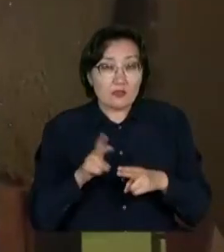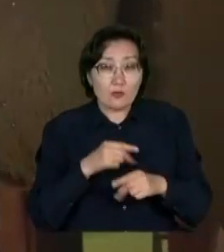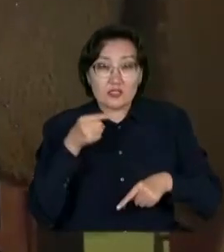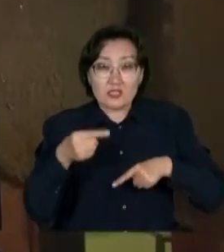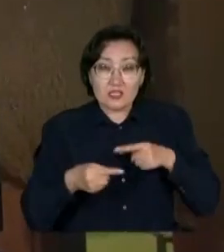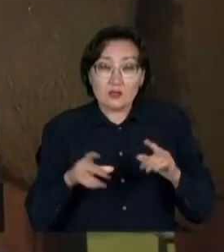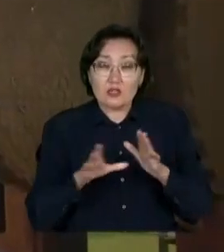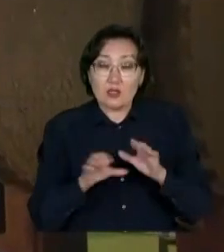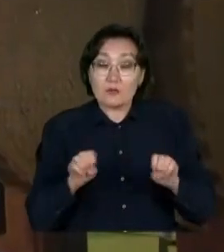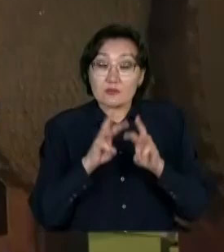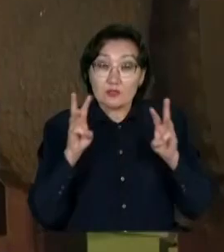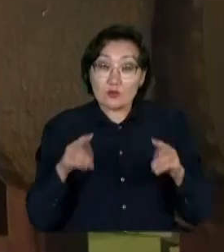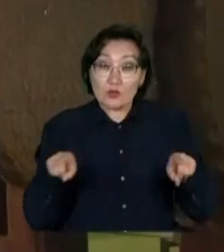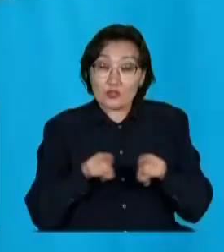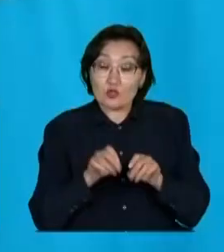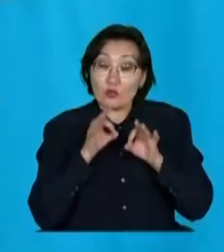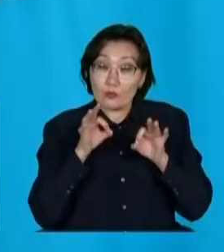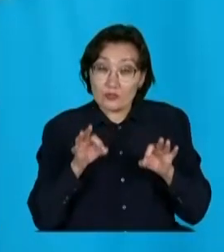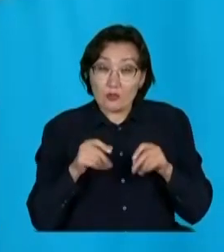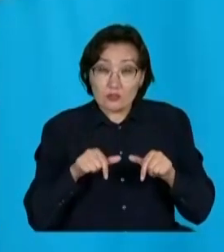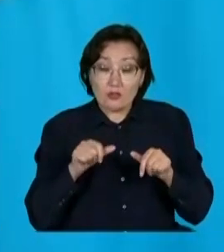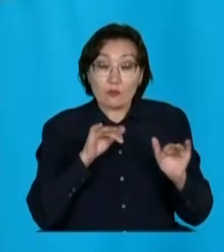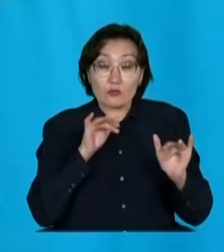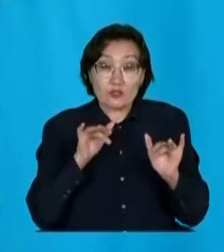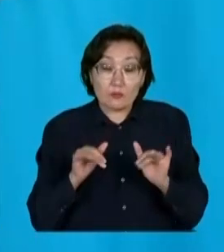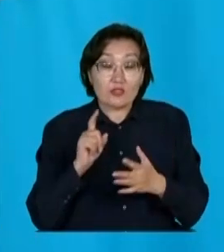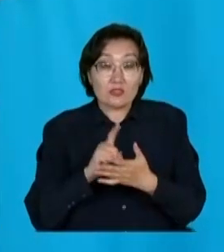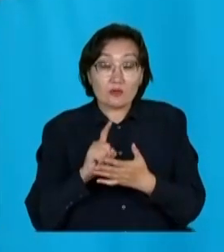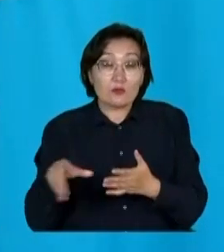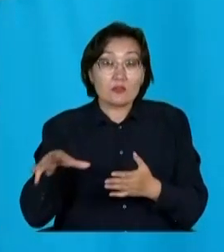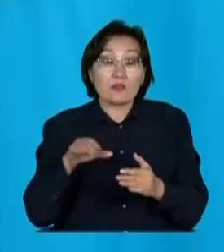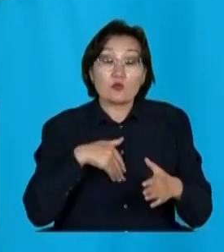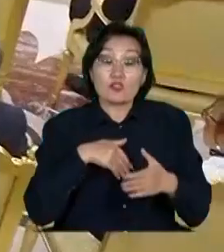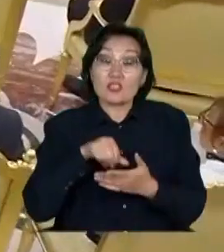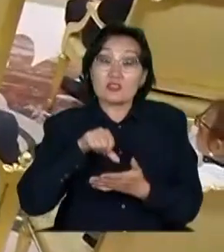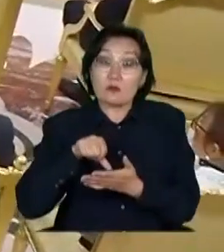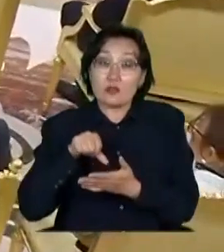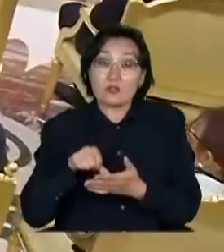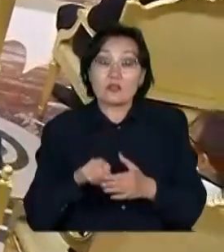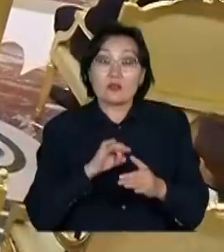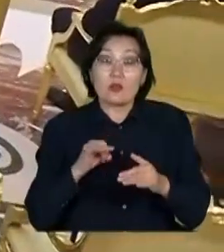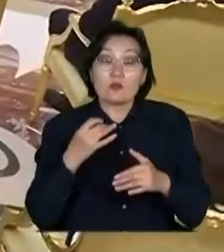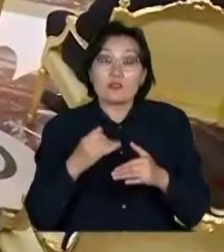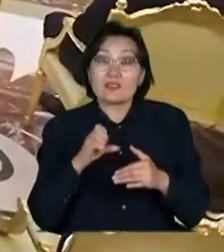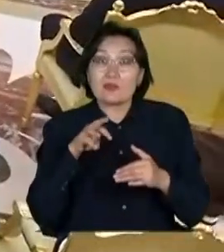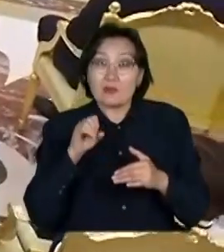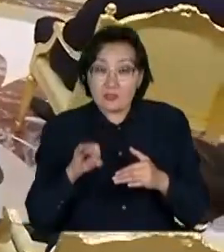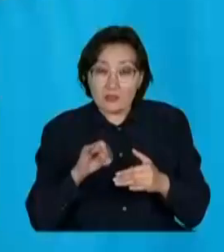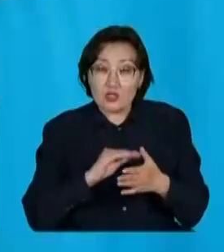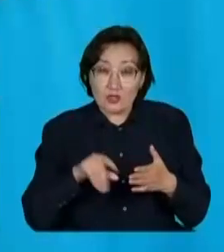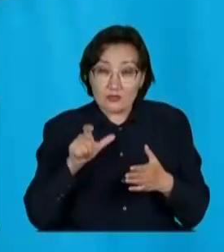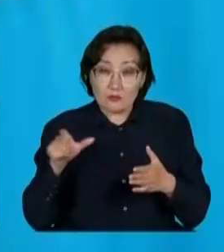стабильного энергообеспечения. Также он отметил, что в этом процессе должны принимать активное участие и средства массовой